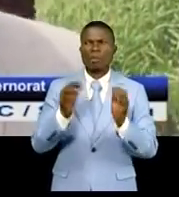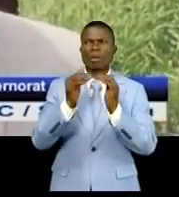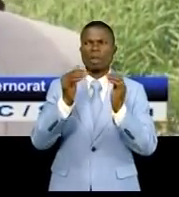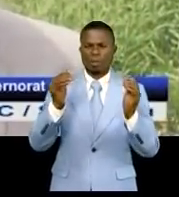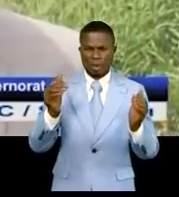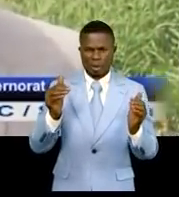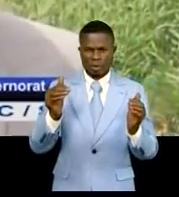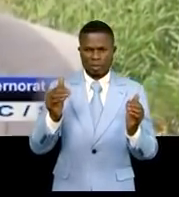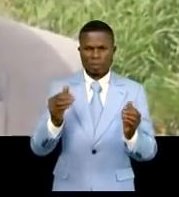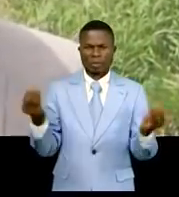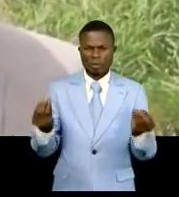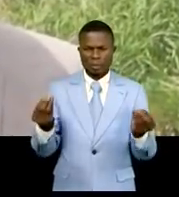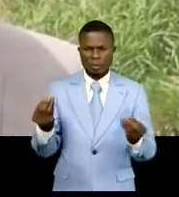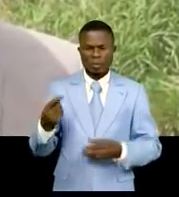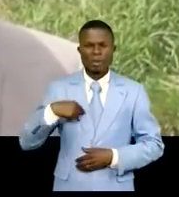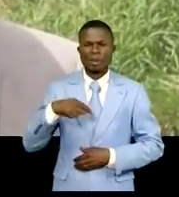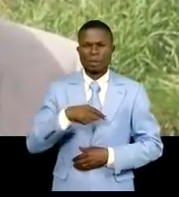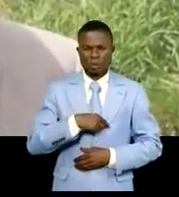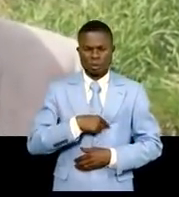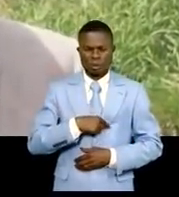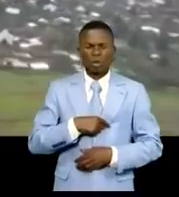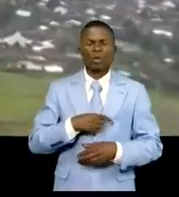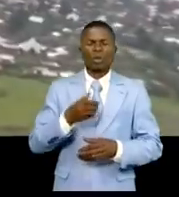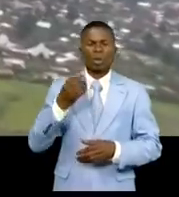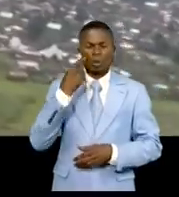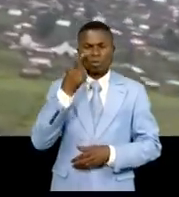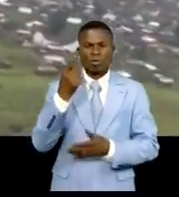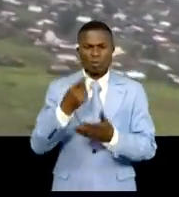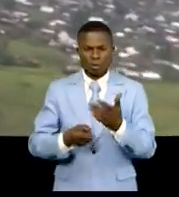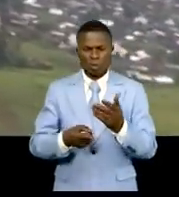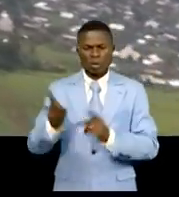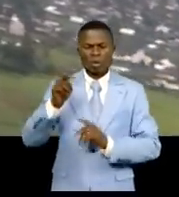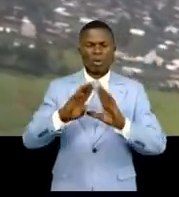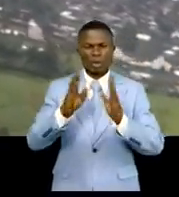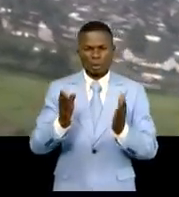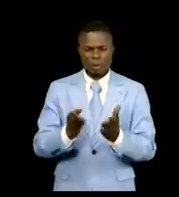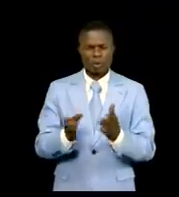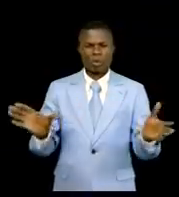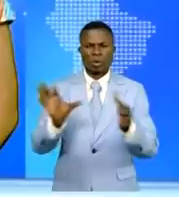chose qu'ils puissent continuer à vivre tel qu'ils vivaient toujours ensemble.